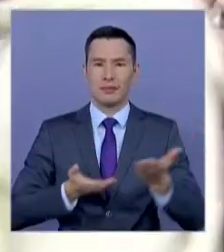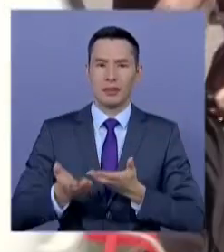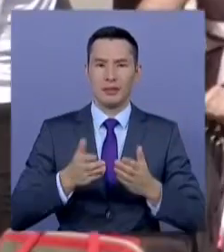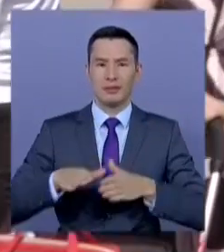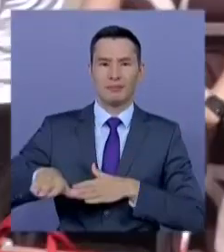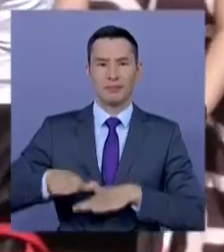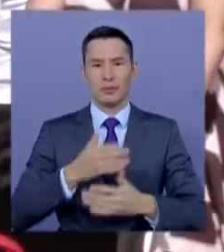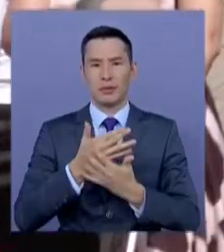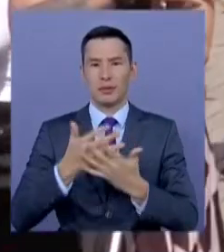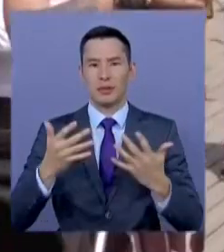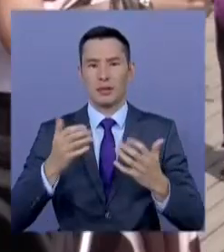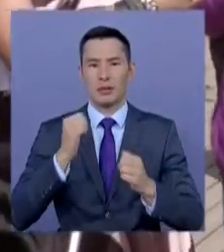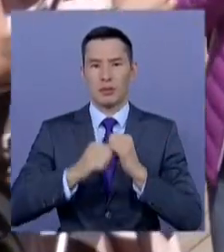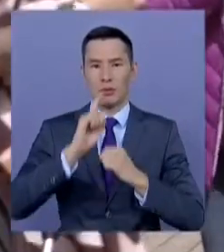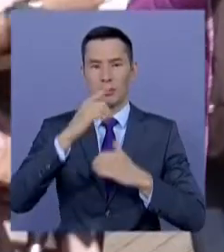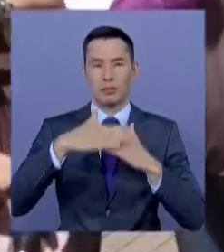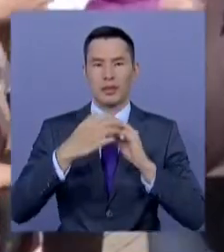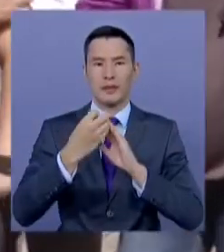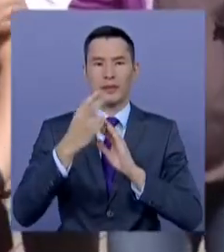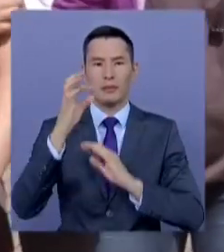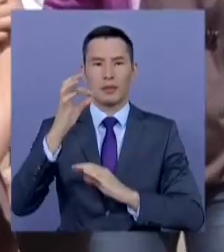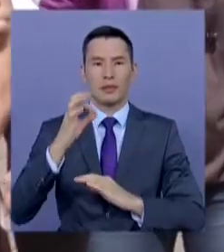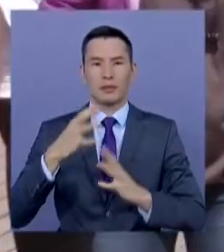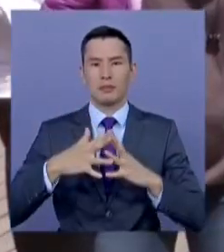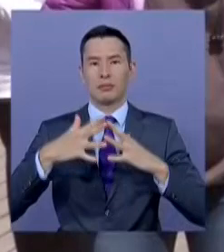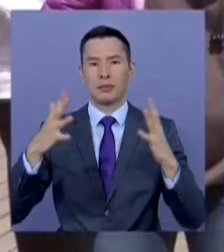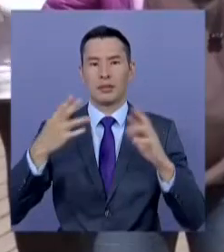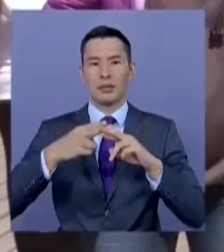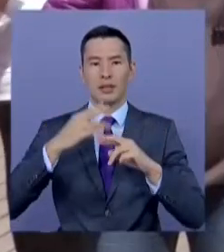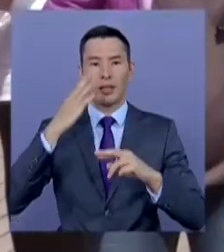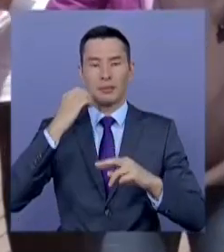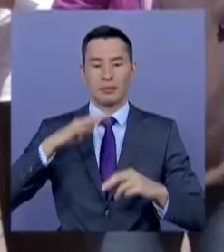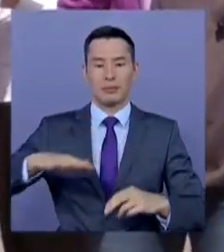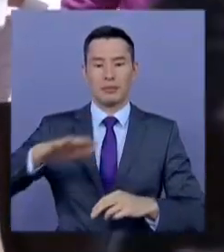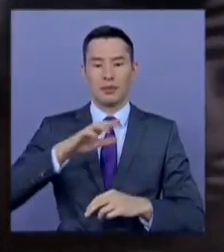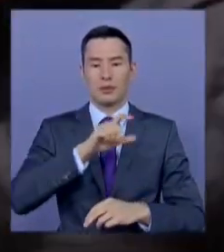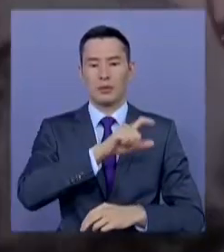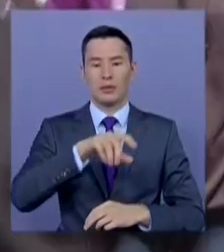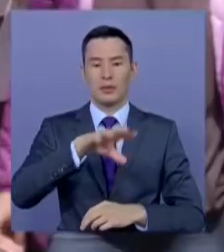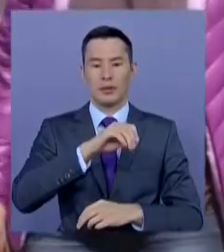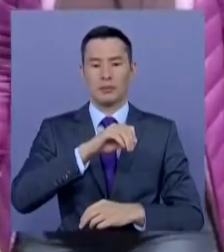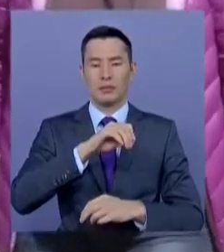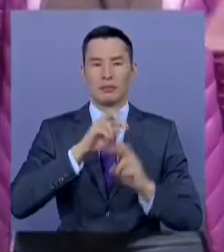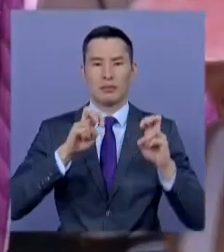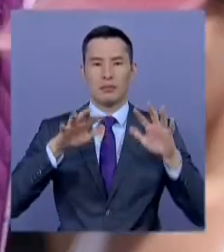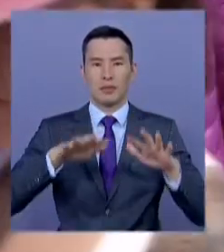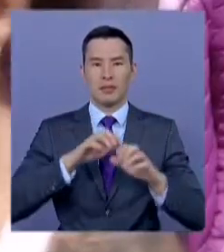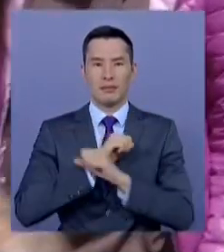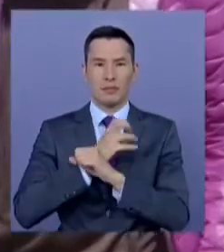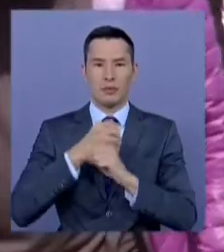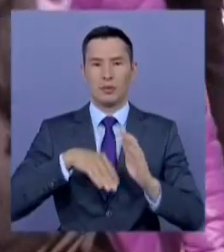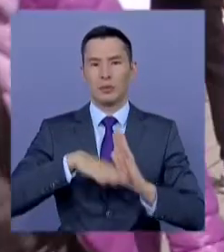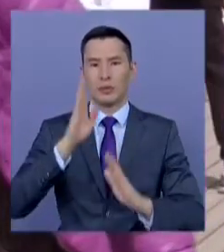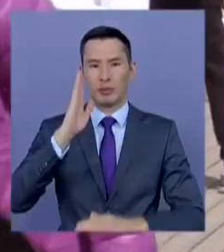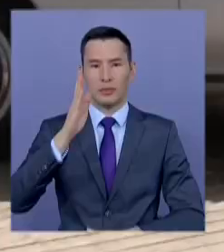сайын орта есеппен келушілер 12%-ға артуда. Сондықтан Алматы маңындағы бәсекеге қабілетті өзге Таушаңғы курорттары дамыса деген тілек